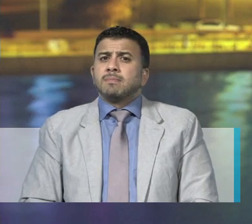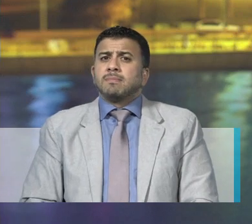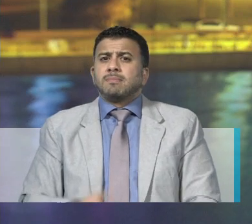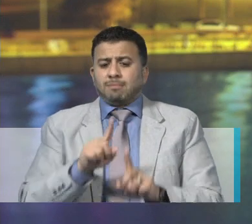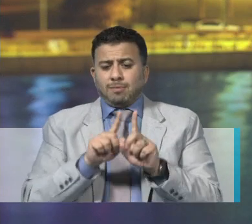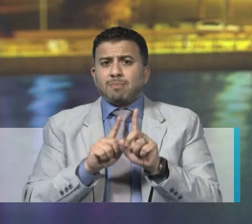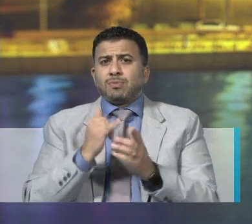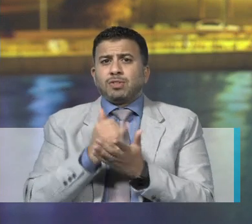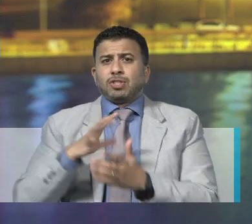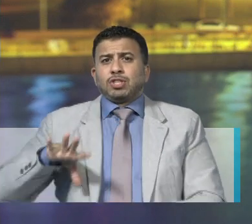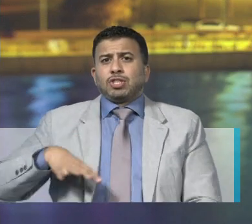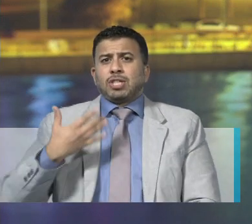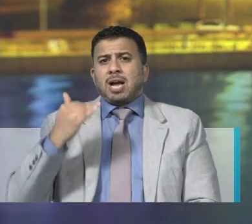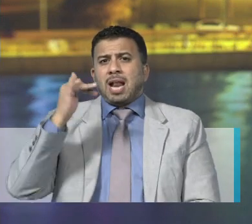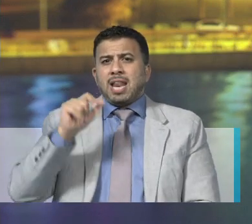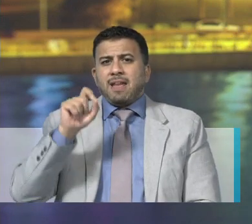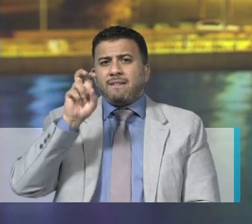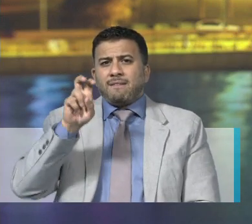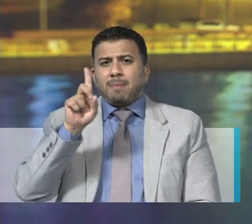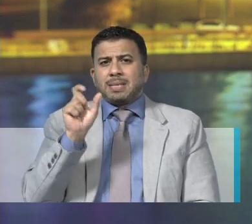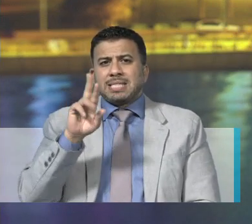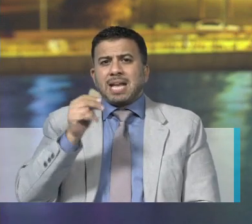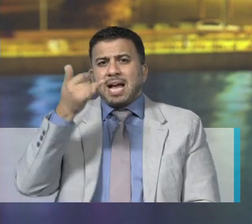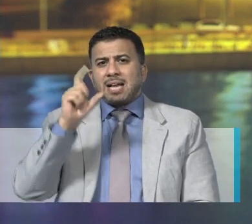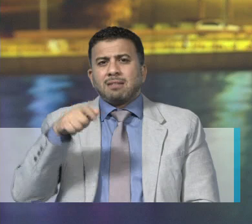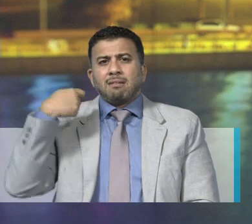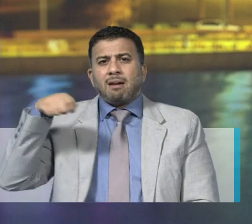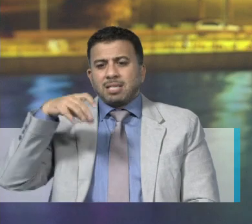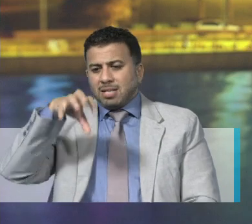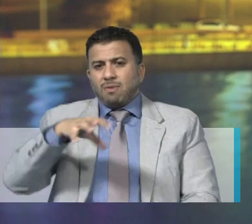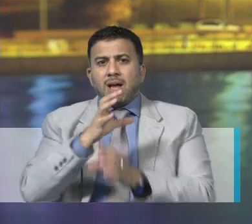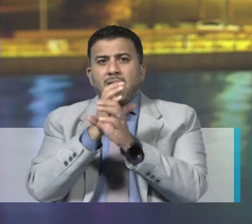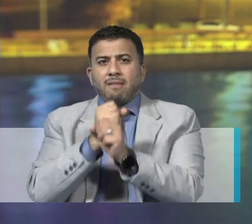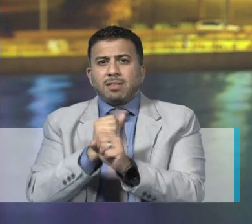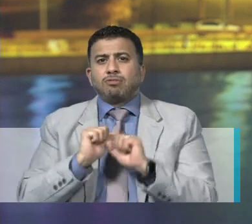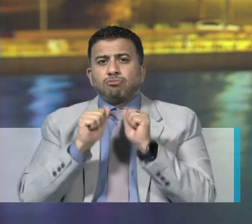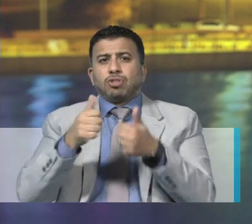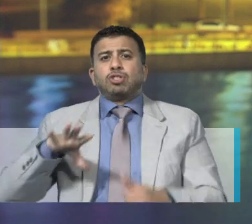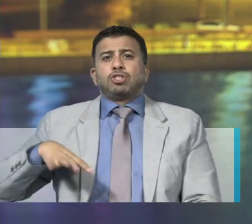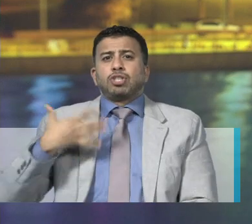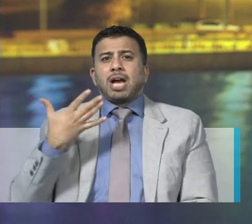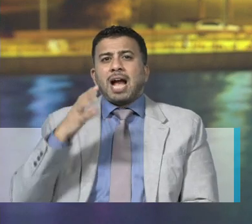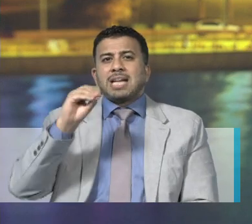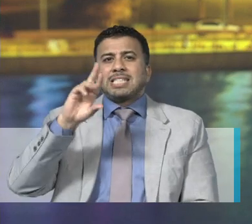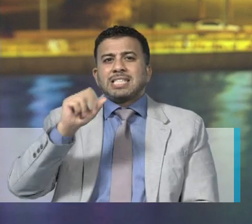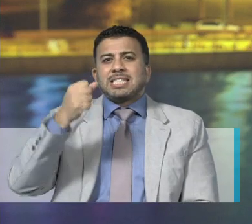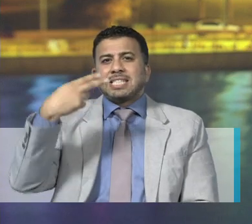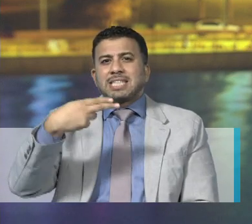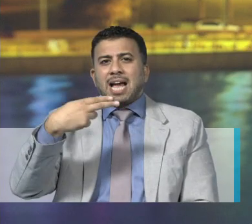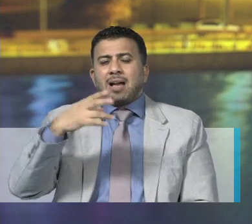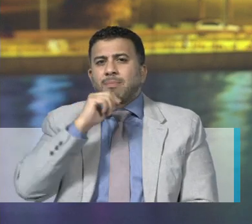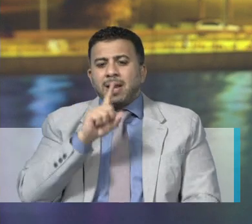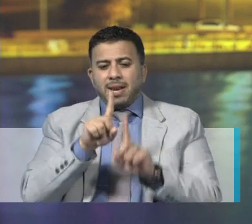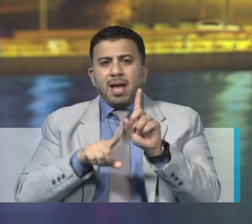نيابة عن صاحب السمو الشيخ خليفة بن زايد آل نهيان رئيس الدولة حفظه الله ورعاه، شارك سمو الشيخ هزاع بن زايد آل